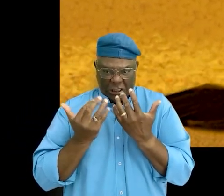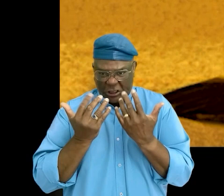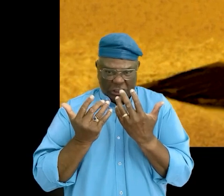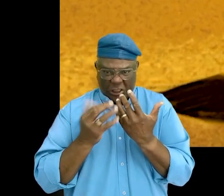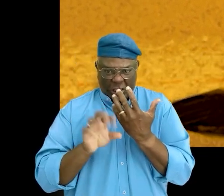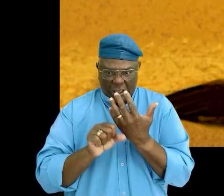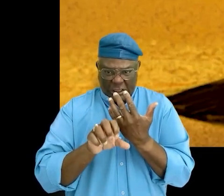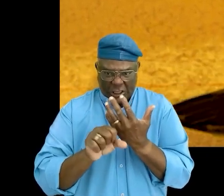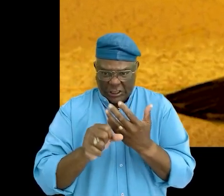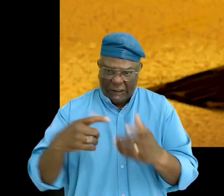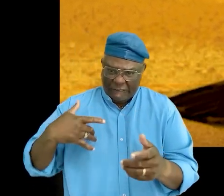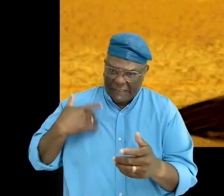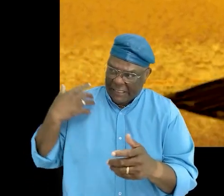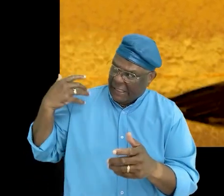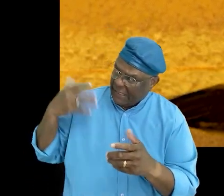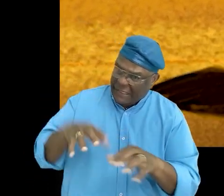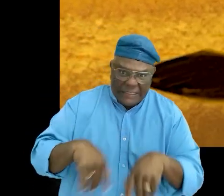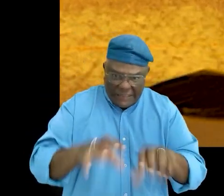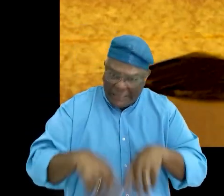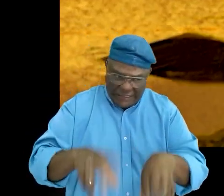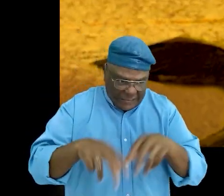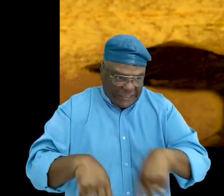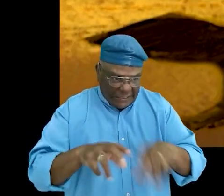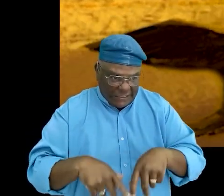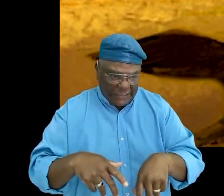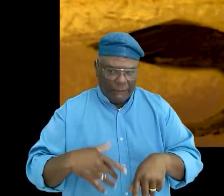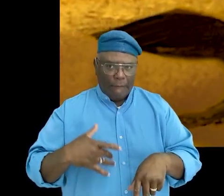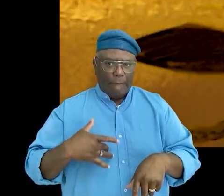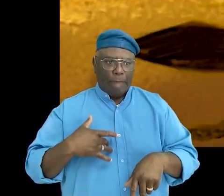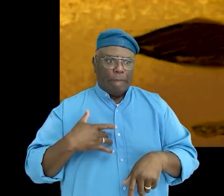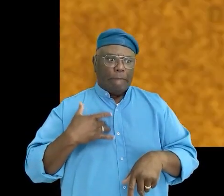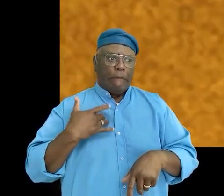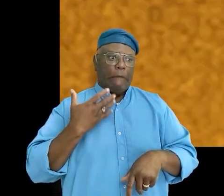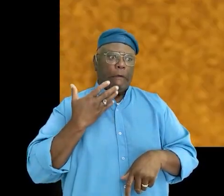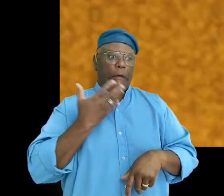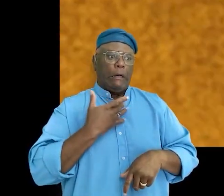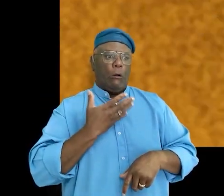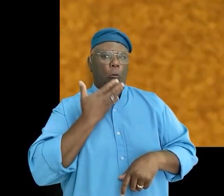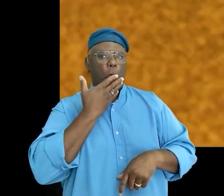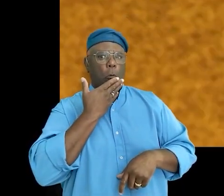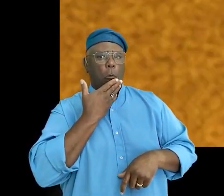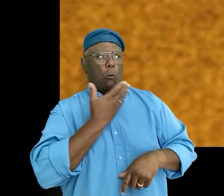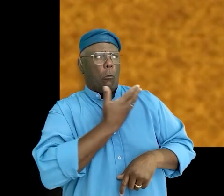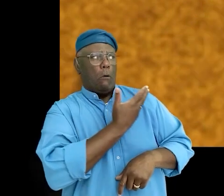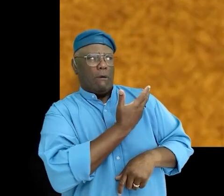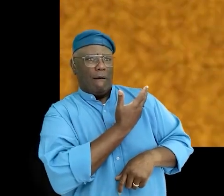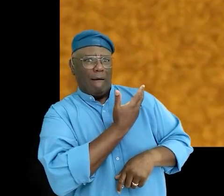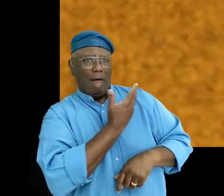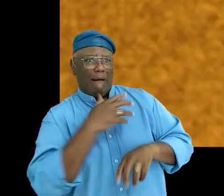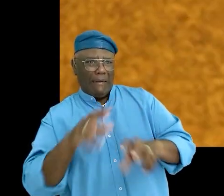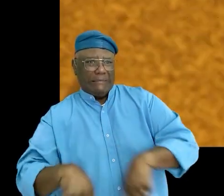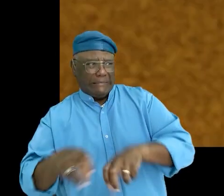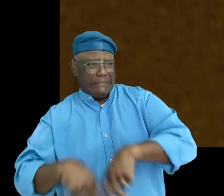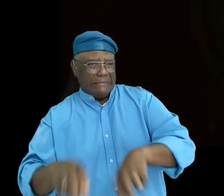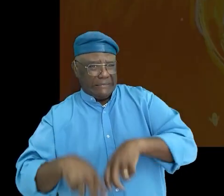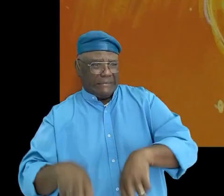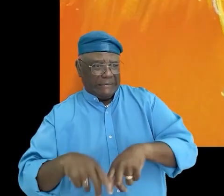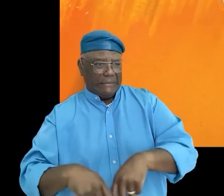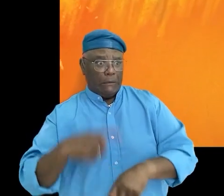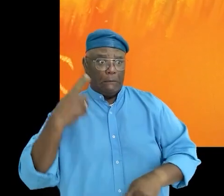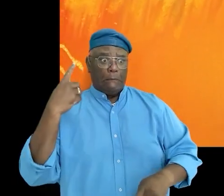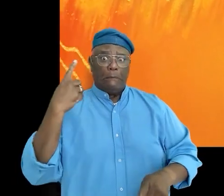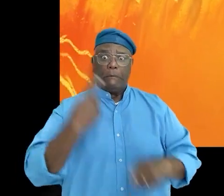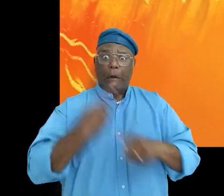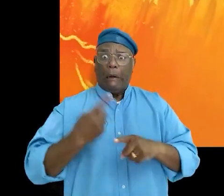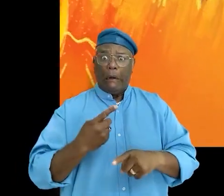dod yn nes ac yn nes. Roedd Lula mor poeth nawr, roedd hi'n bron wedi llaethu gan y gres.